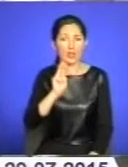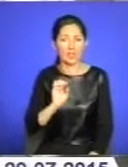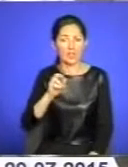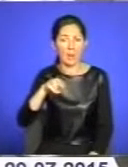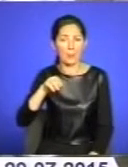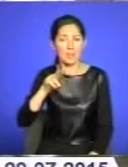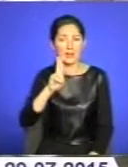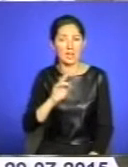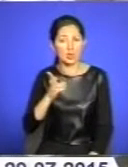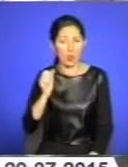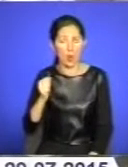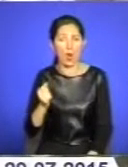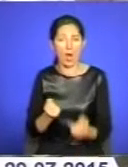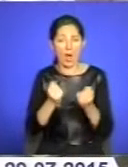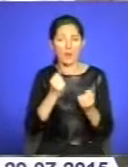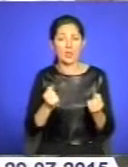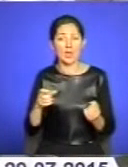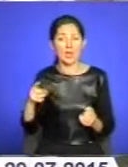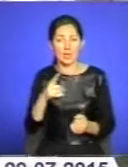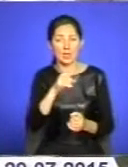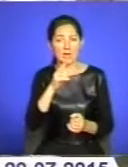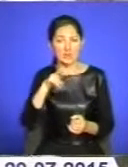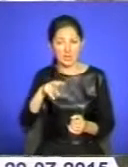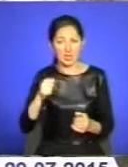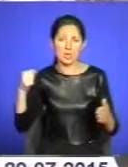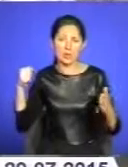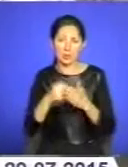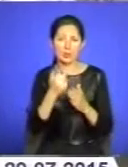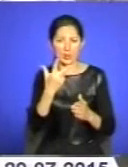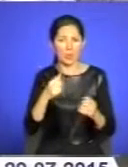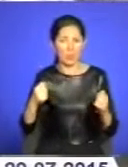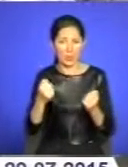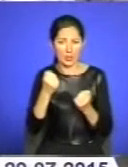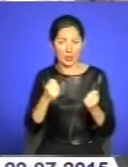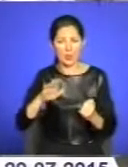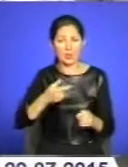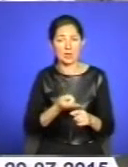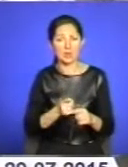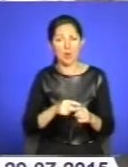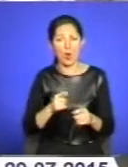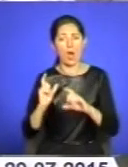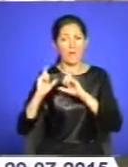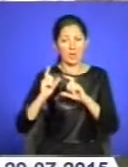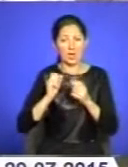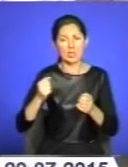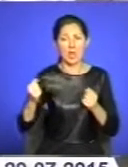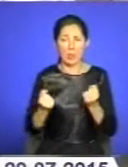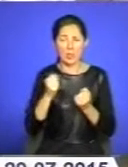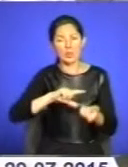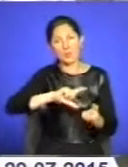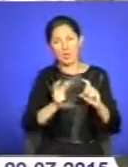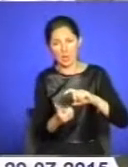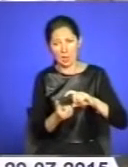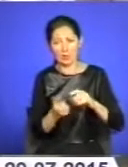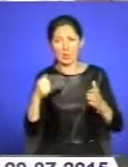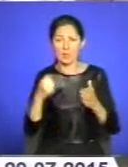ЗІЛ допустив зіткнення з трьома автомобілями, після чого вантажний автомобіль перекинувся та зіткнувся з транспортним